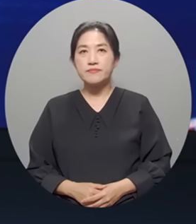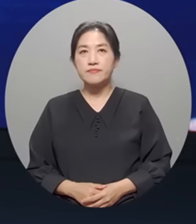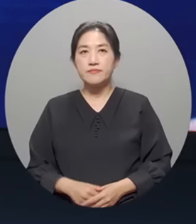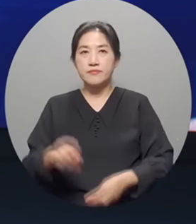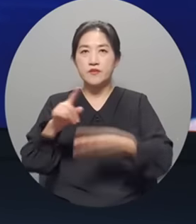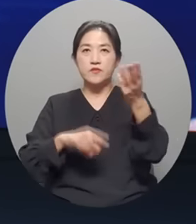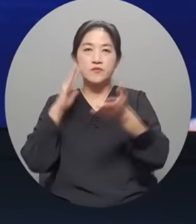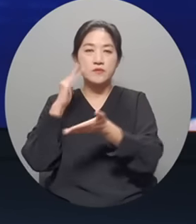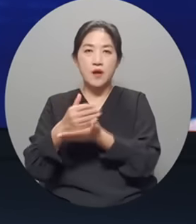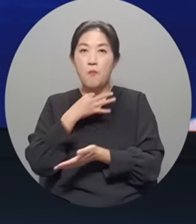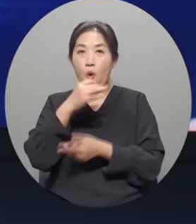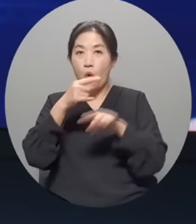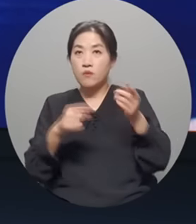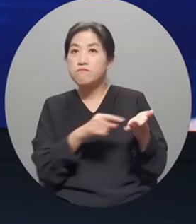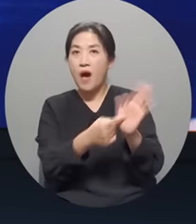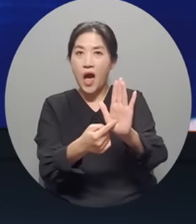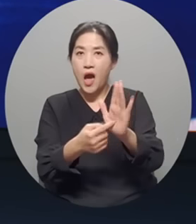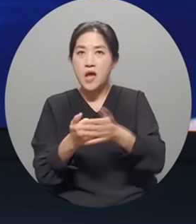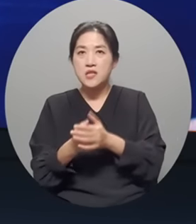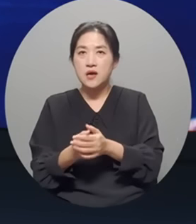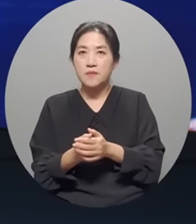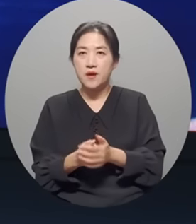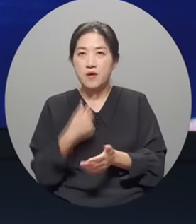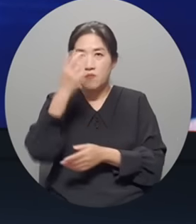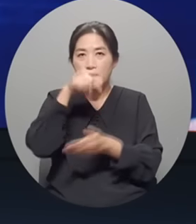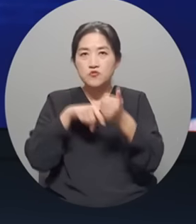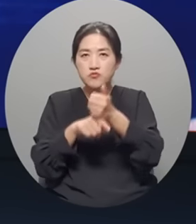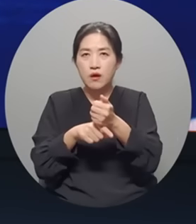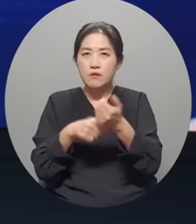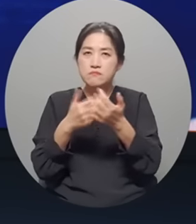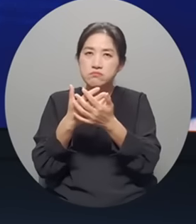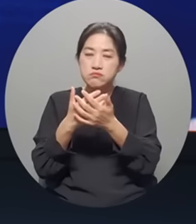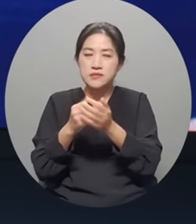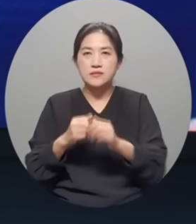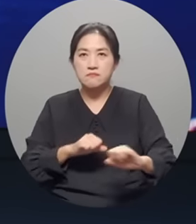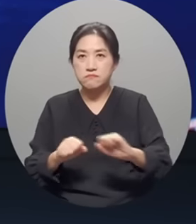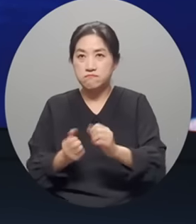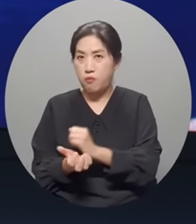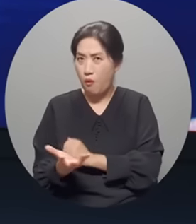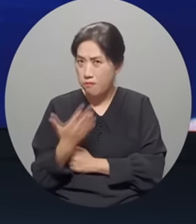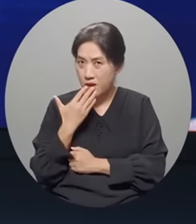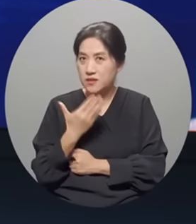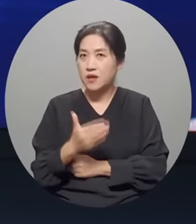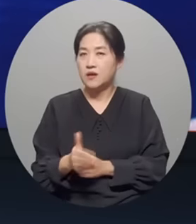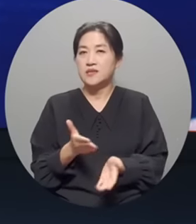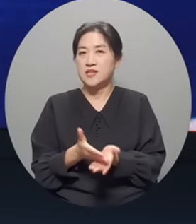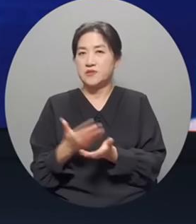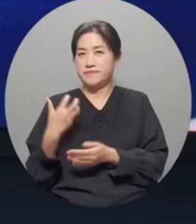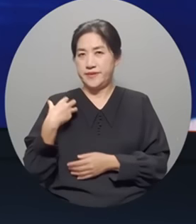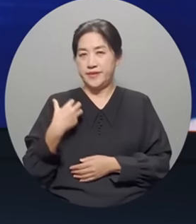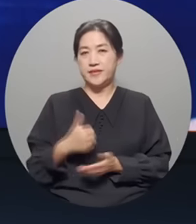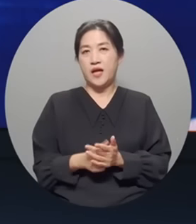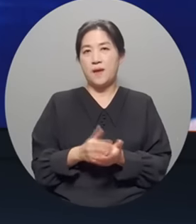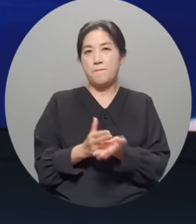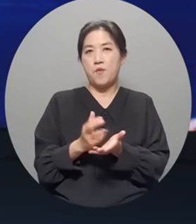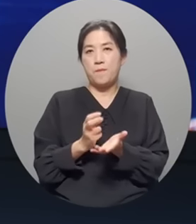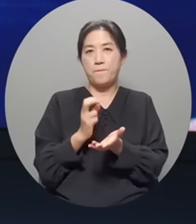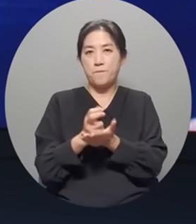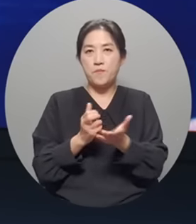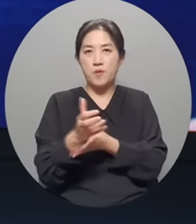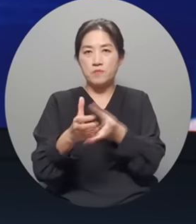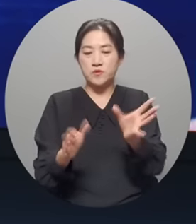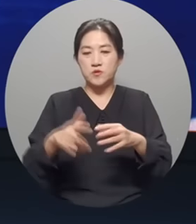윤 대통령 녹취 공개로 지지부진한 검찰 수사에도 여파가 미칠 것 같은데요. 이 사건 취재하는 법조팀 구민지 기자와